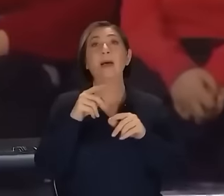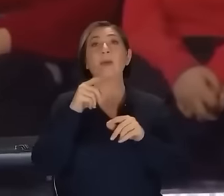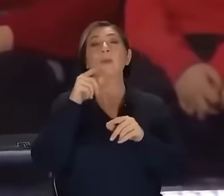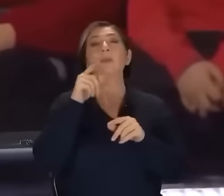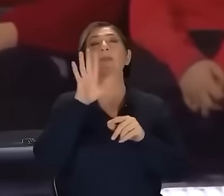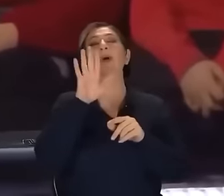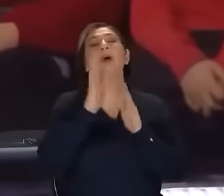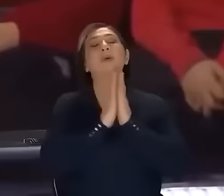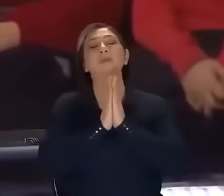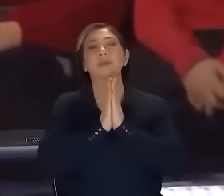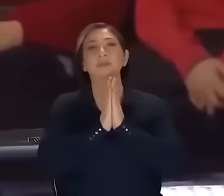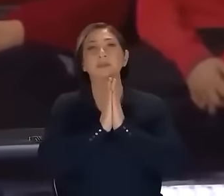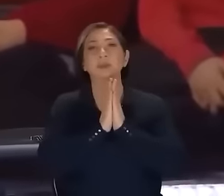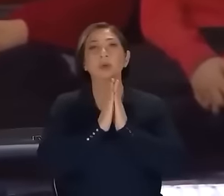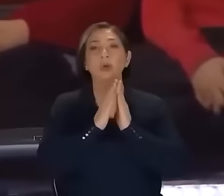zamanı...